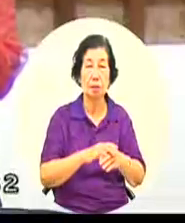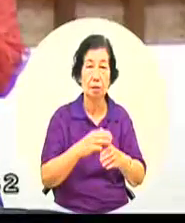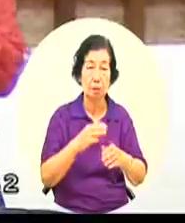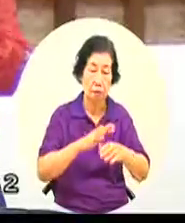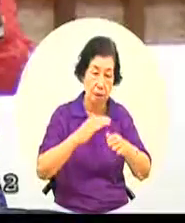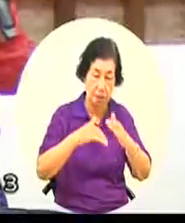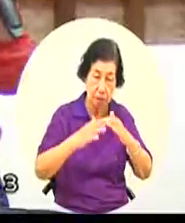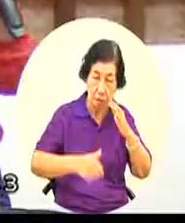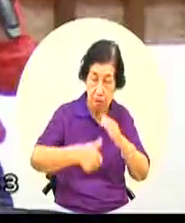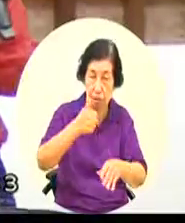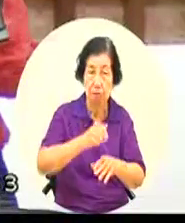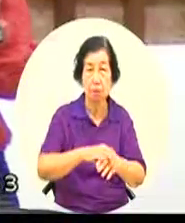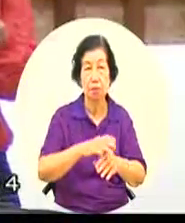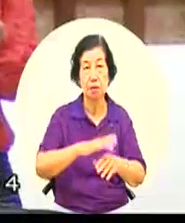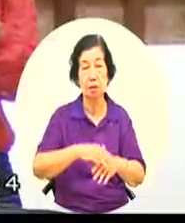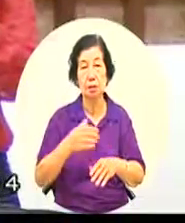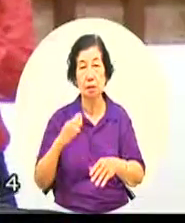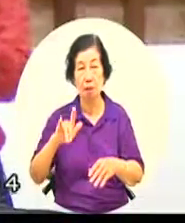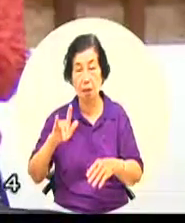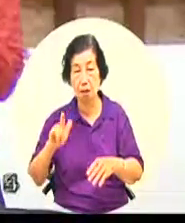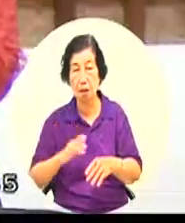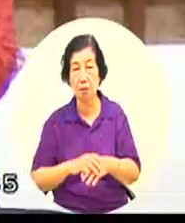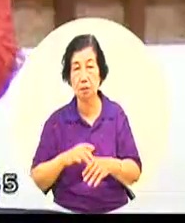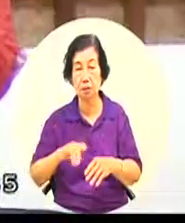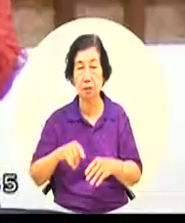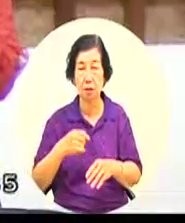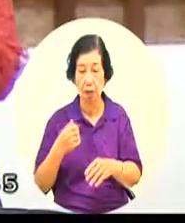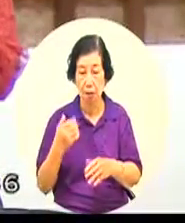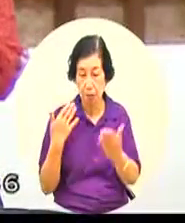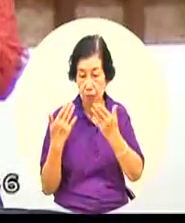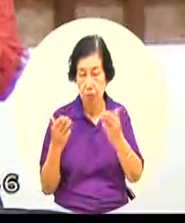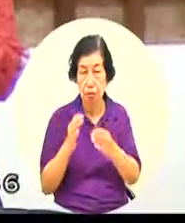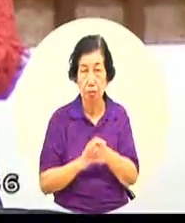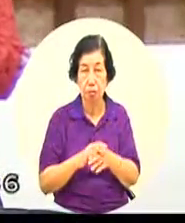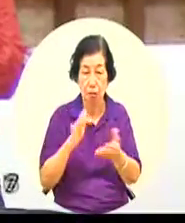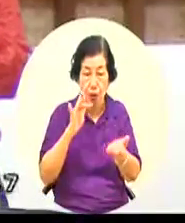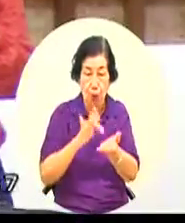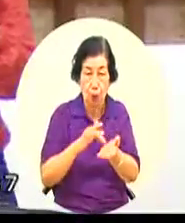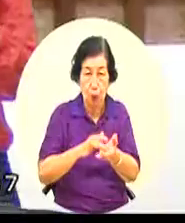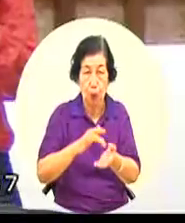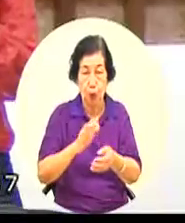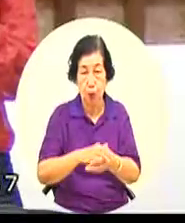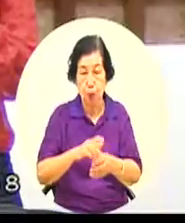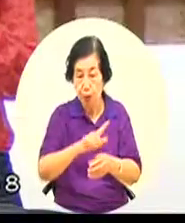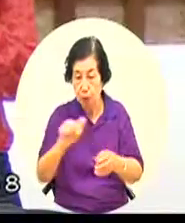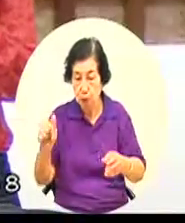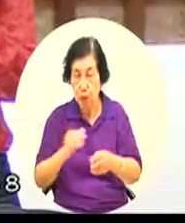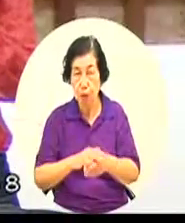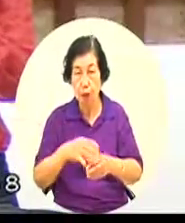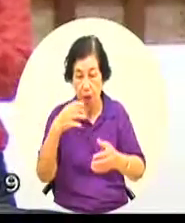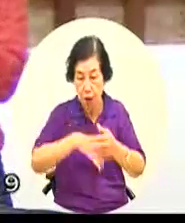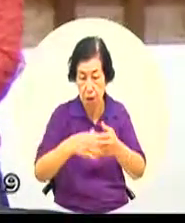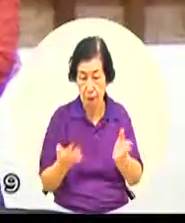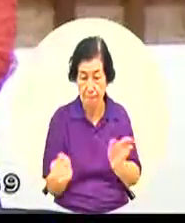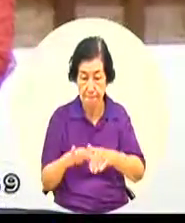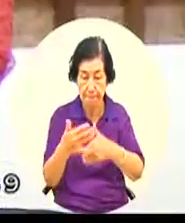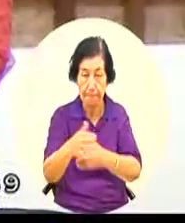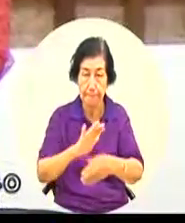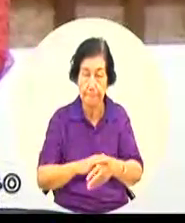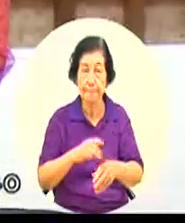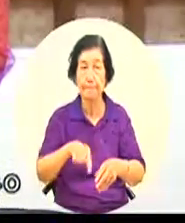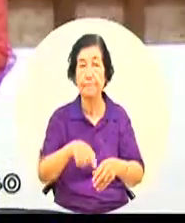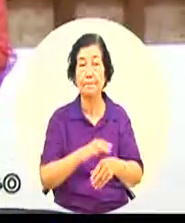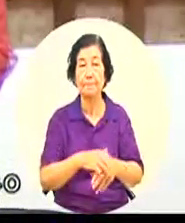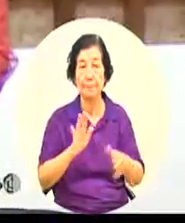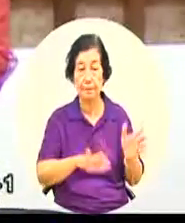师都要知道毒品是长怎么样，就像我们刚刚讲的这些包装好的这些，他都要去了解。